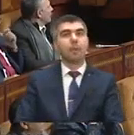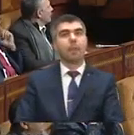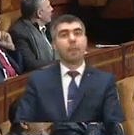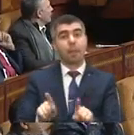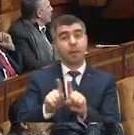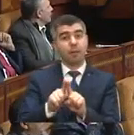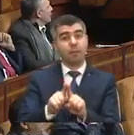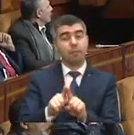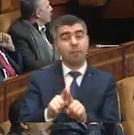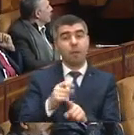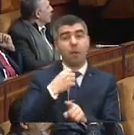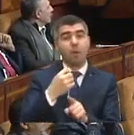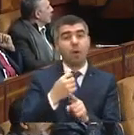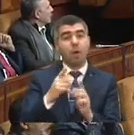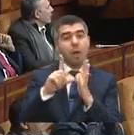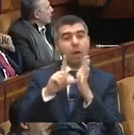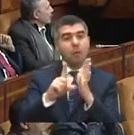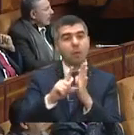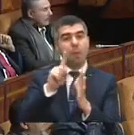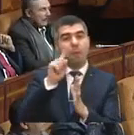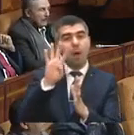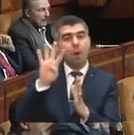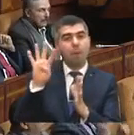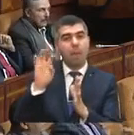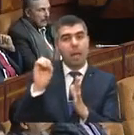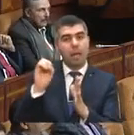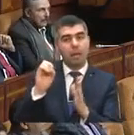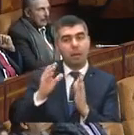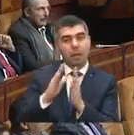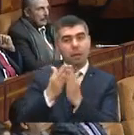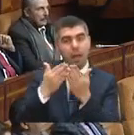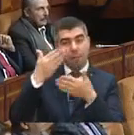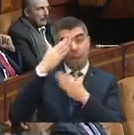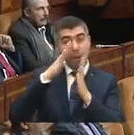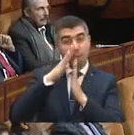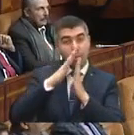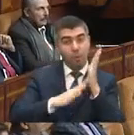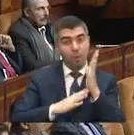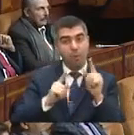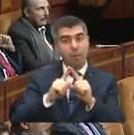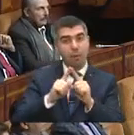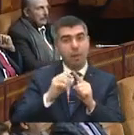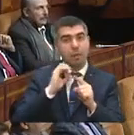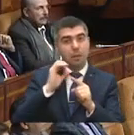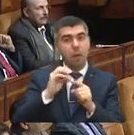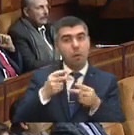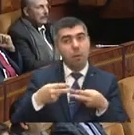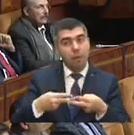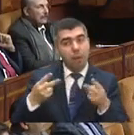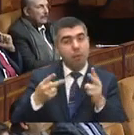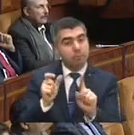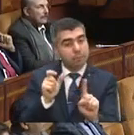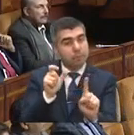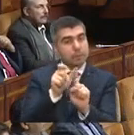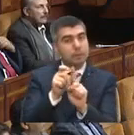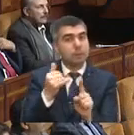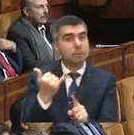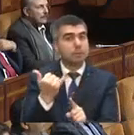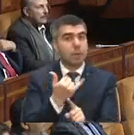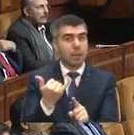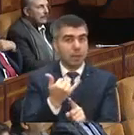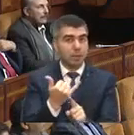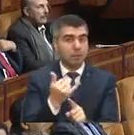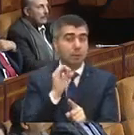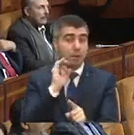140 من الدستور اللي كيتكلم على توزيع الاختصاصات ما بين الدوله والجماعات الترابيه على مبدا التفريع، والتفريع يعني لا